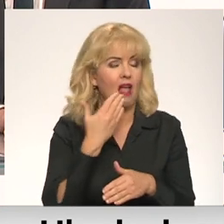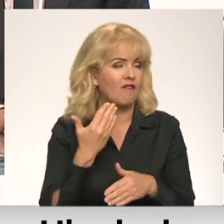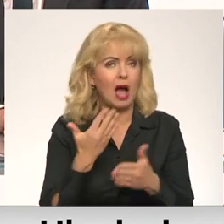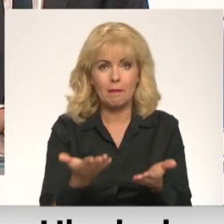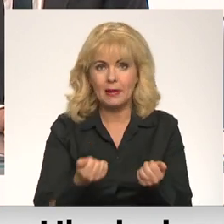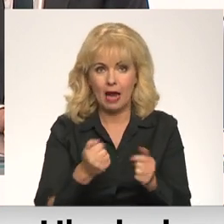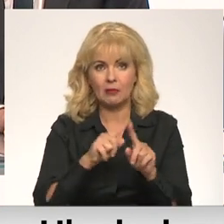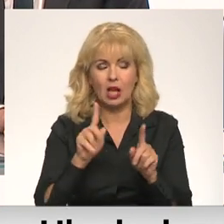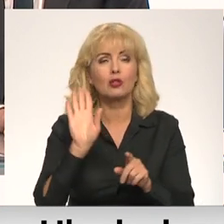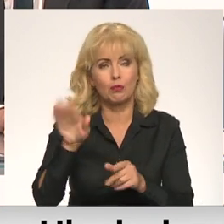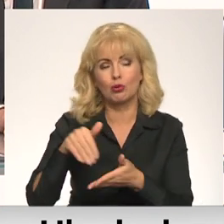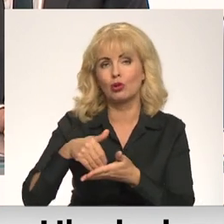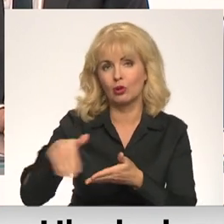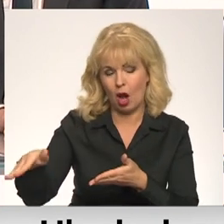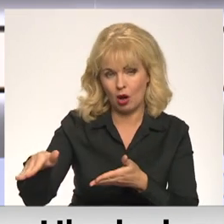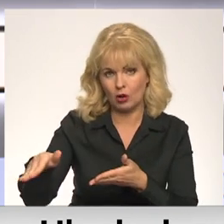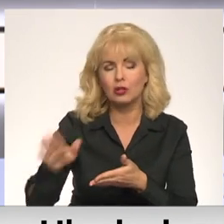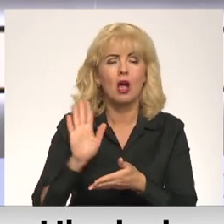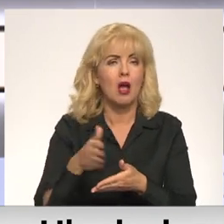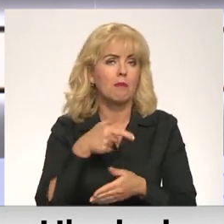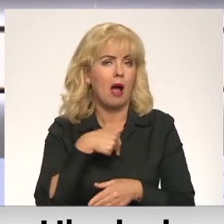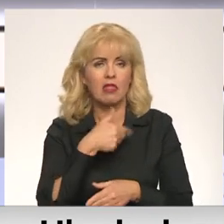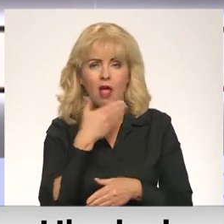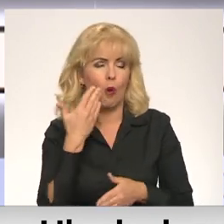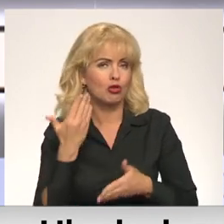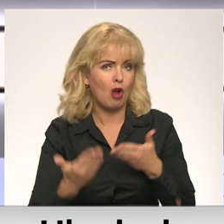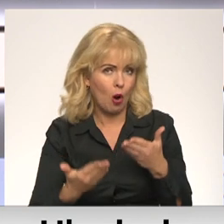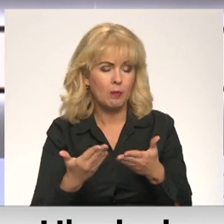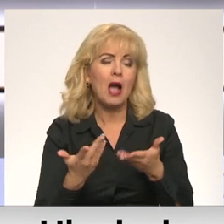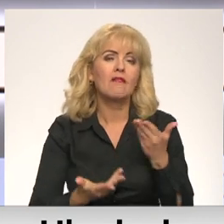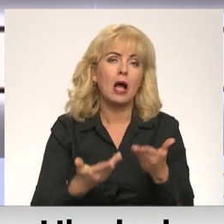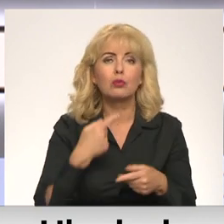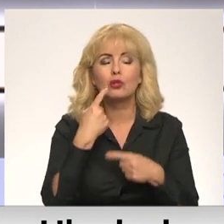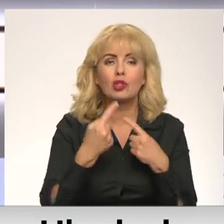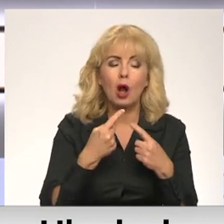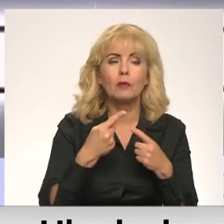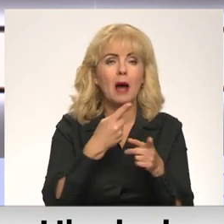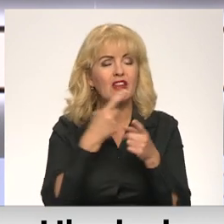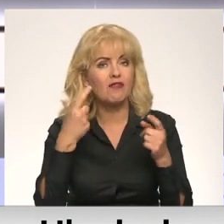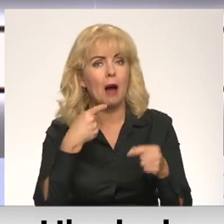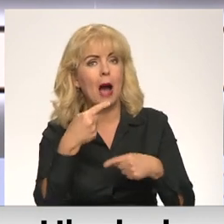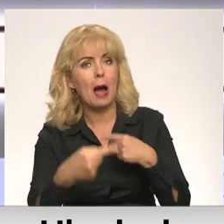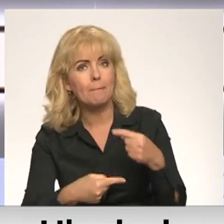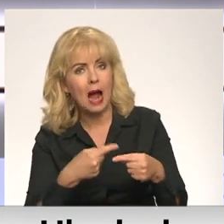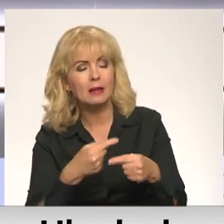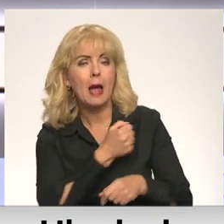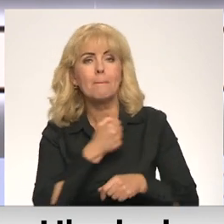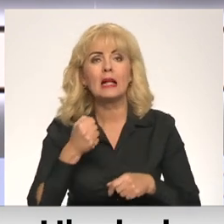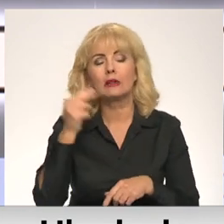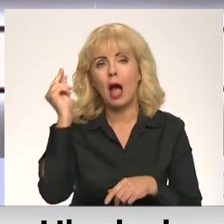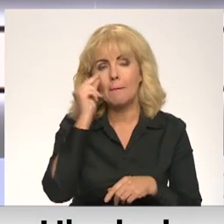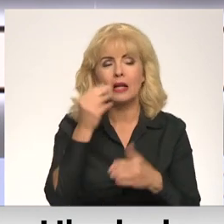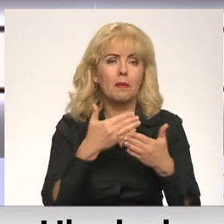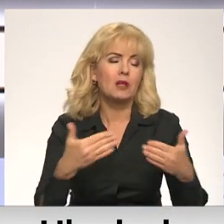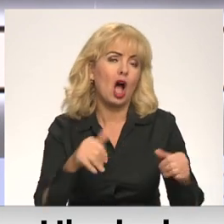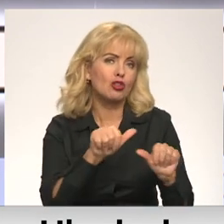Tās tiks noraidītas, man par to nav šaubu. Iespējas sarunām ir par informācijas apmaiņa, par militārām mācībām, par dažādu veidu,